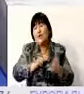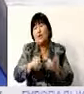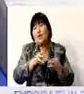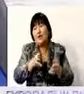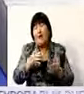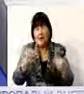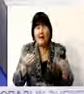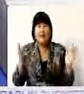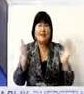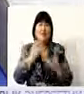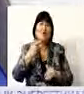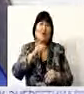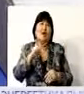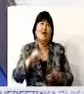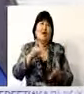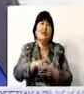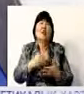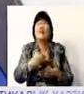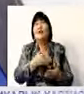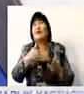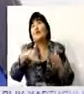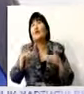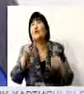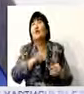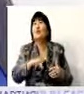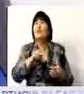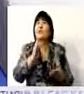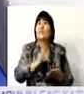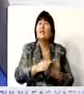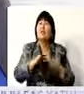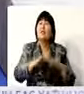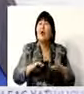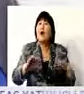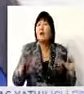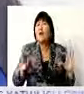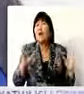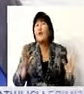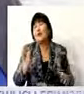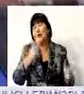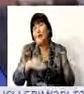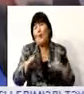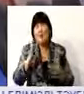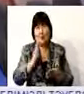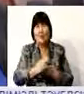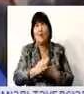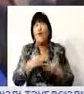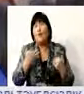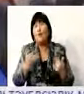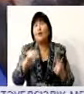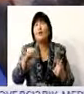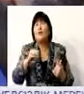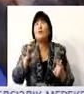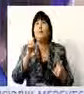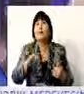Енді табиғи газ жағып, баратын жеріне барып, жұмысын істеп, бала шағасын бағып, қуанып отырады. Бүгін Жаппасбай